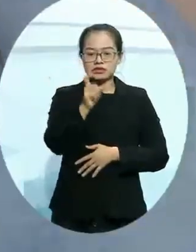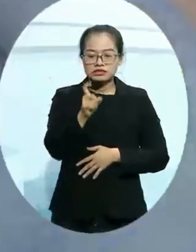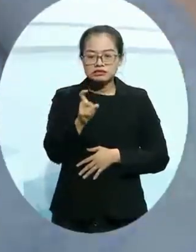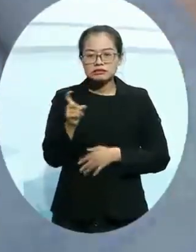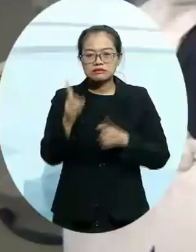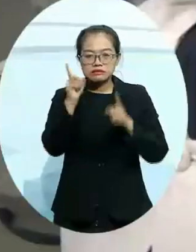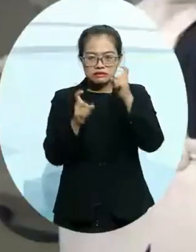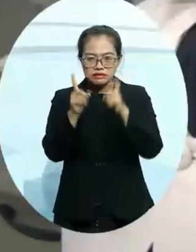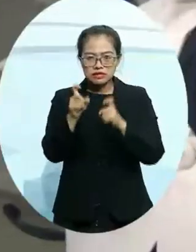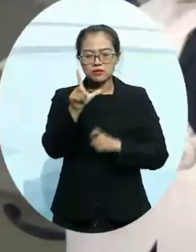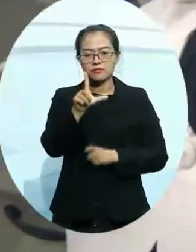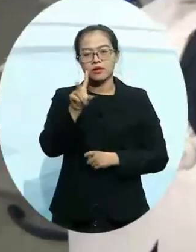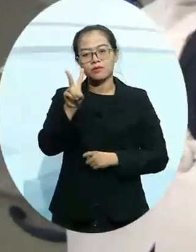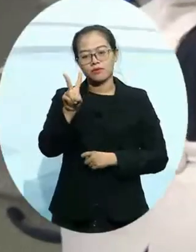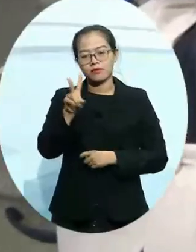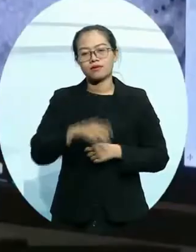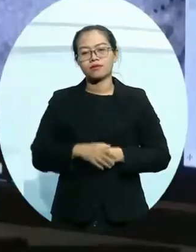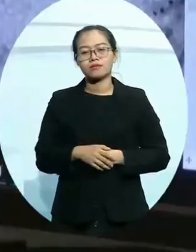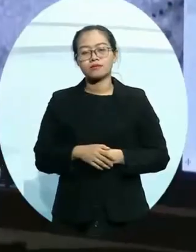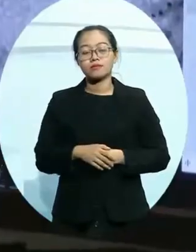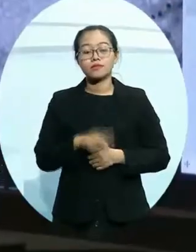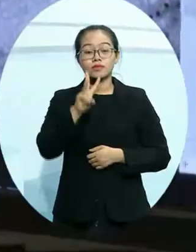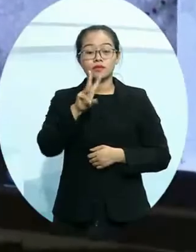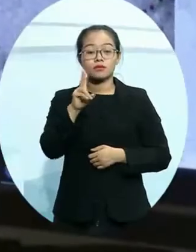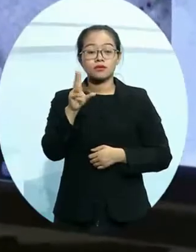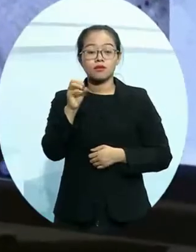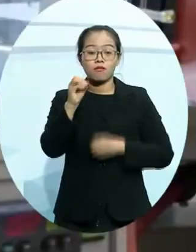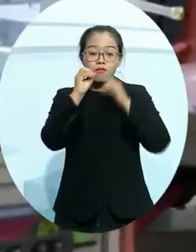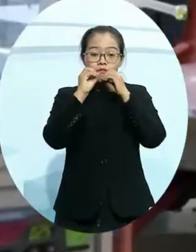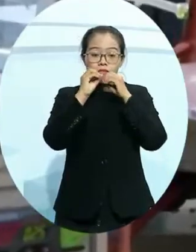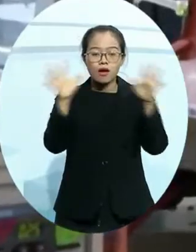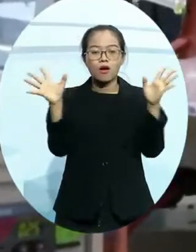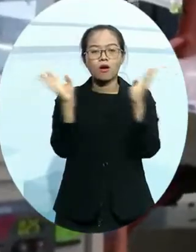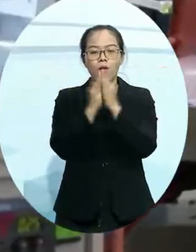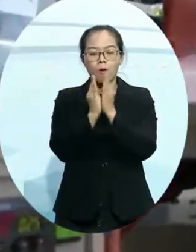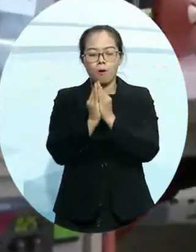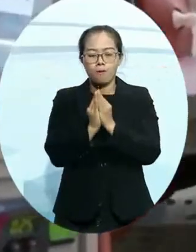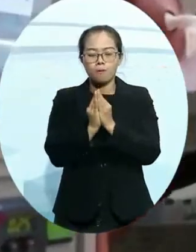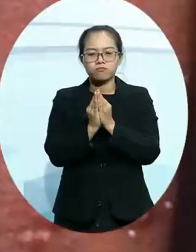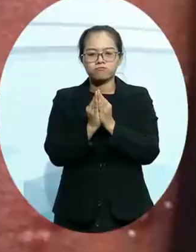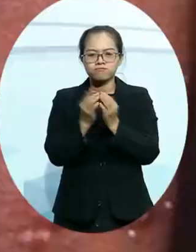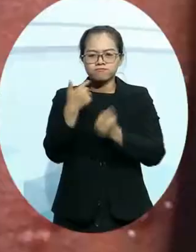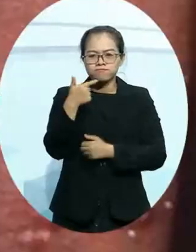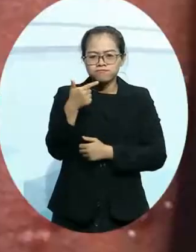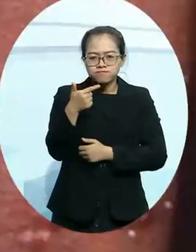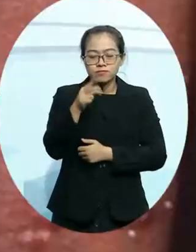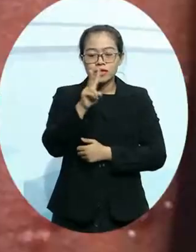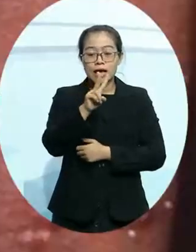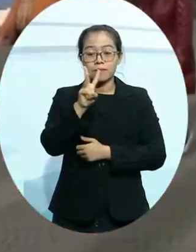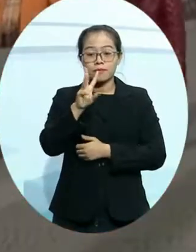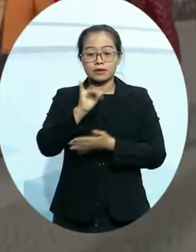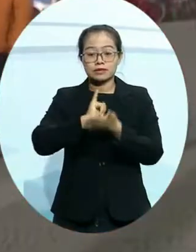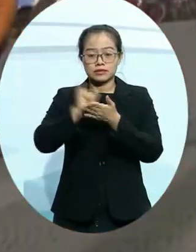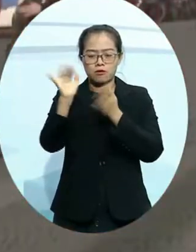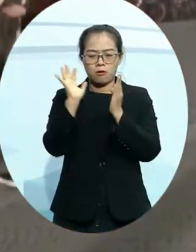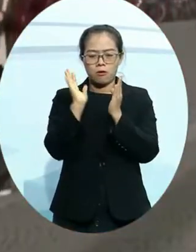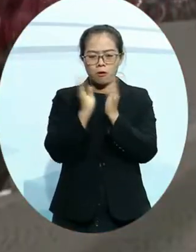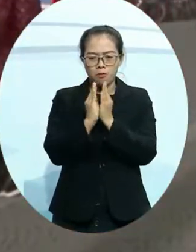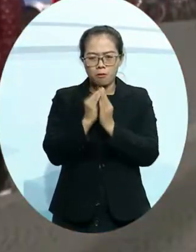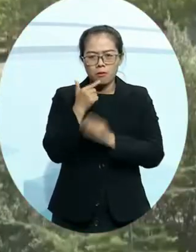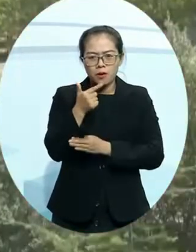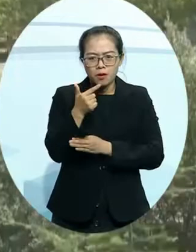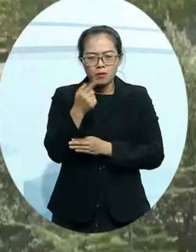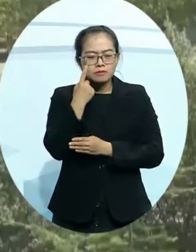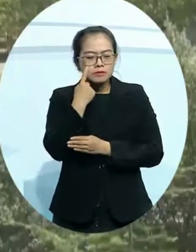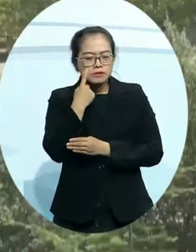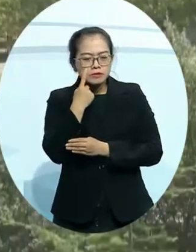đậu mùa khỉ. WHO cho biết sẽ tổ chức một cuộc họp khẩn vào ngày 23 tháng 6 tới, xem xét về khả năng công bố tình trạng khẩn cấp